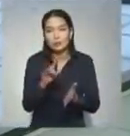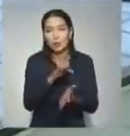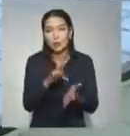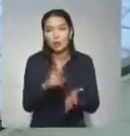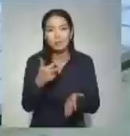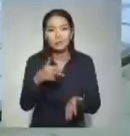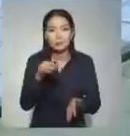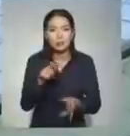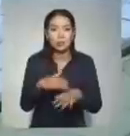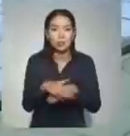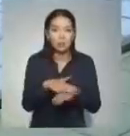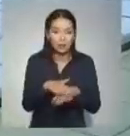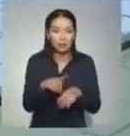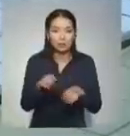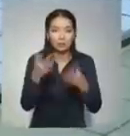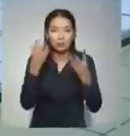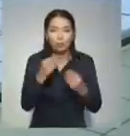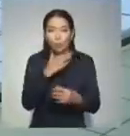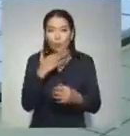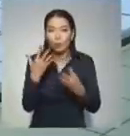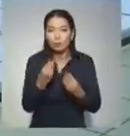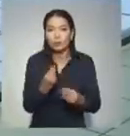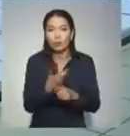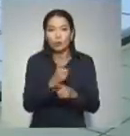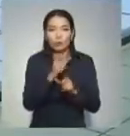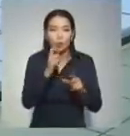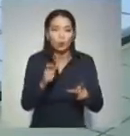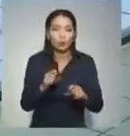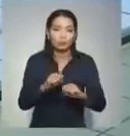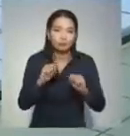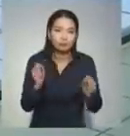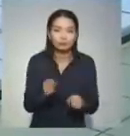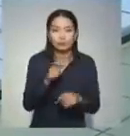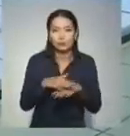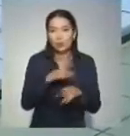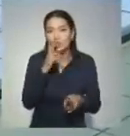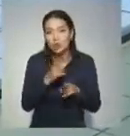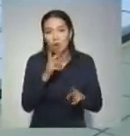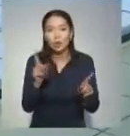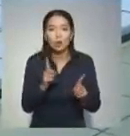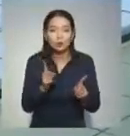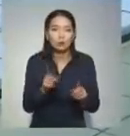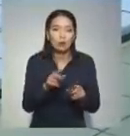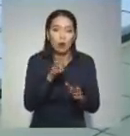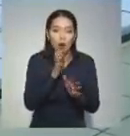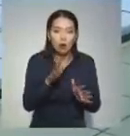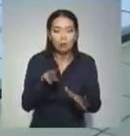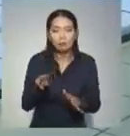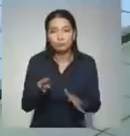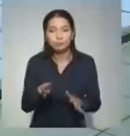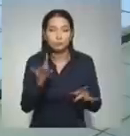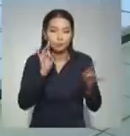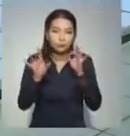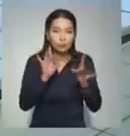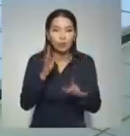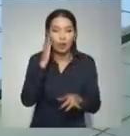уже несколько дней. И особенно громко в лютые морозы. Люди жалуются, что спасаются лишь электрическими обогревателями. При этом в Акимате